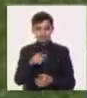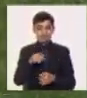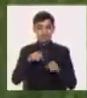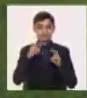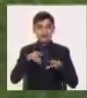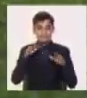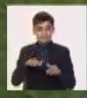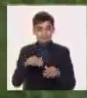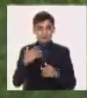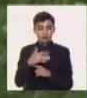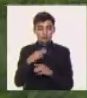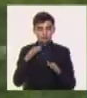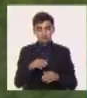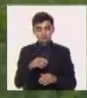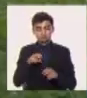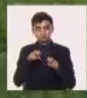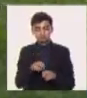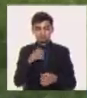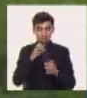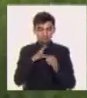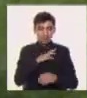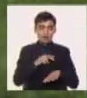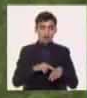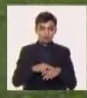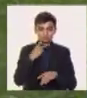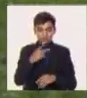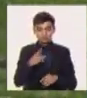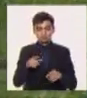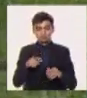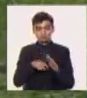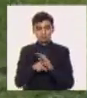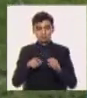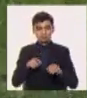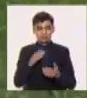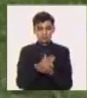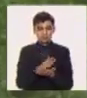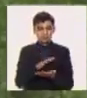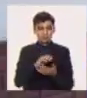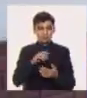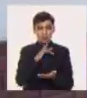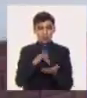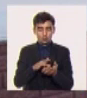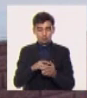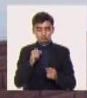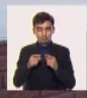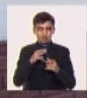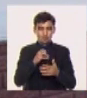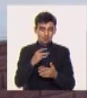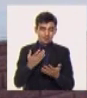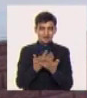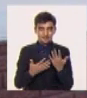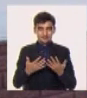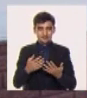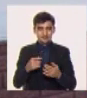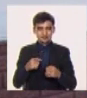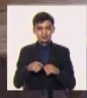таких лужайках. Но, по мнению стражей порядка, это портит благоустройство города. Полицейские провели